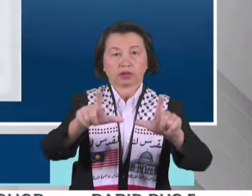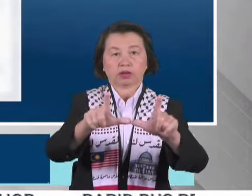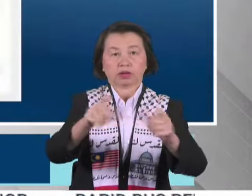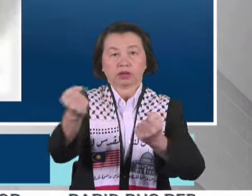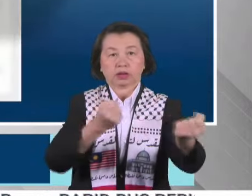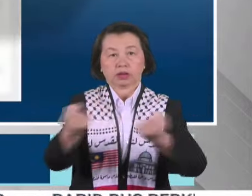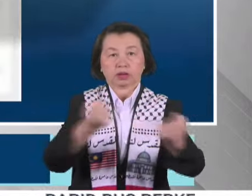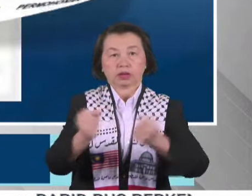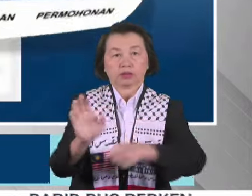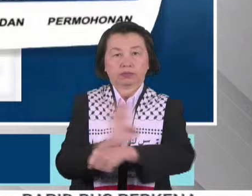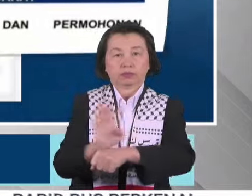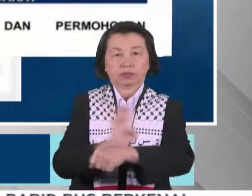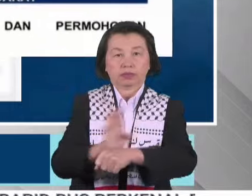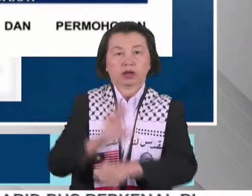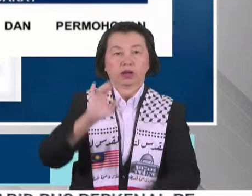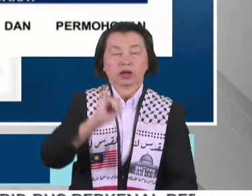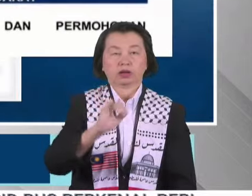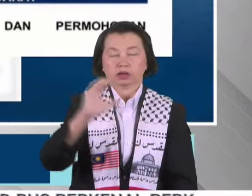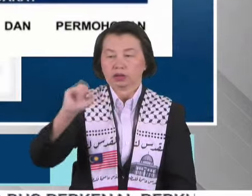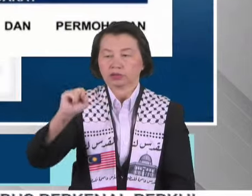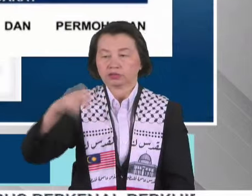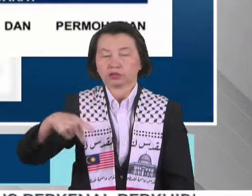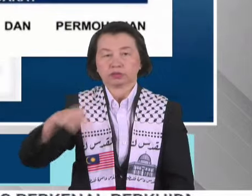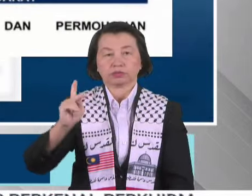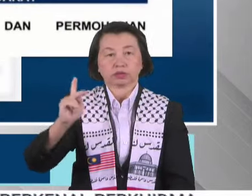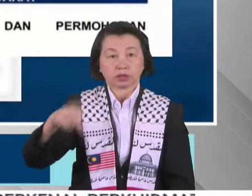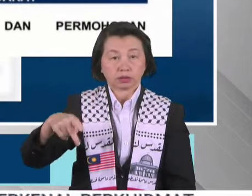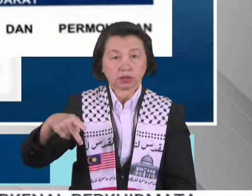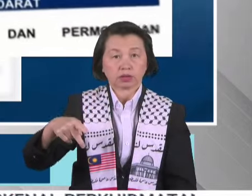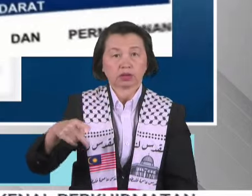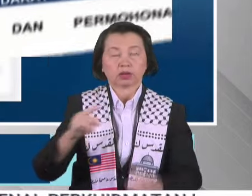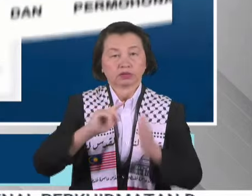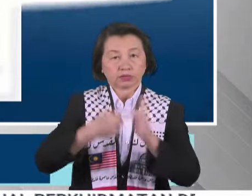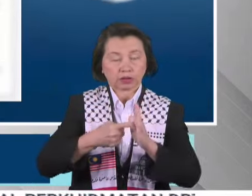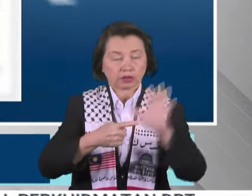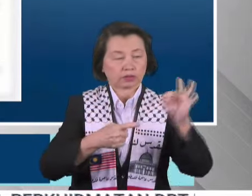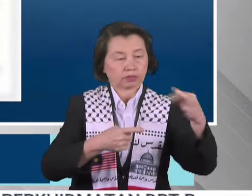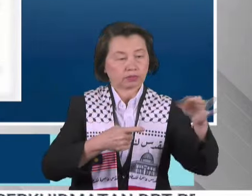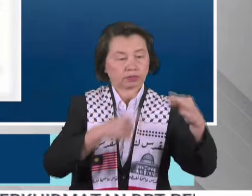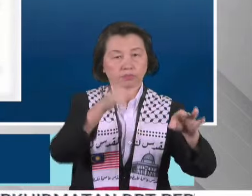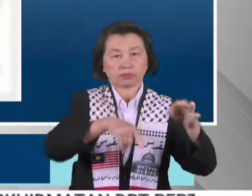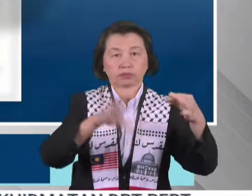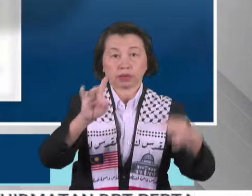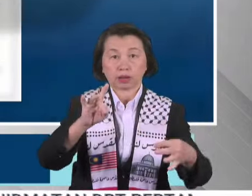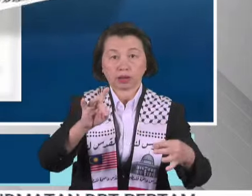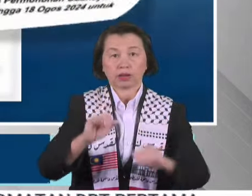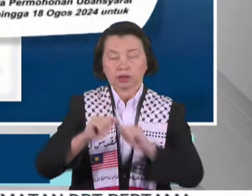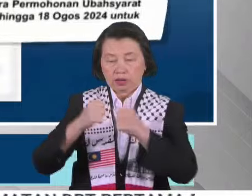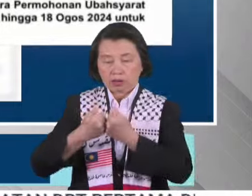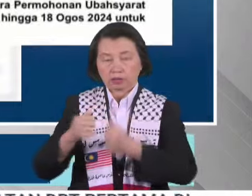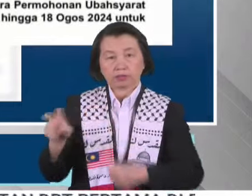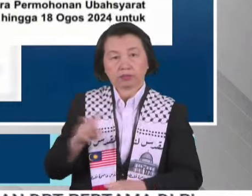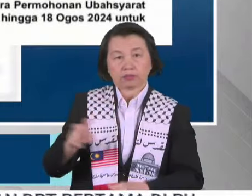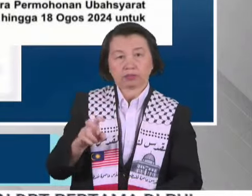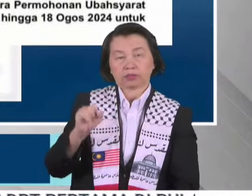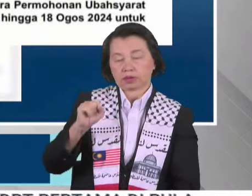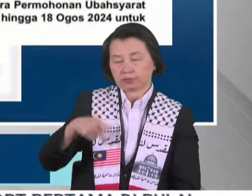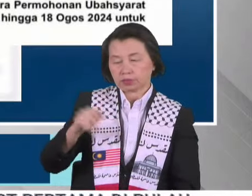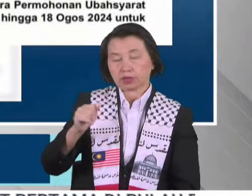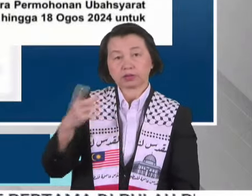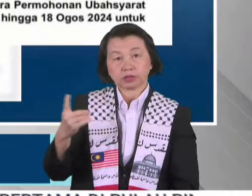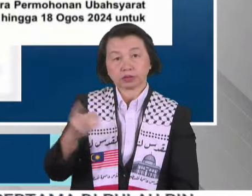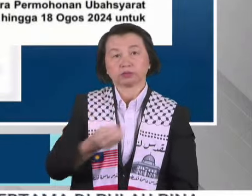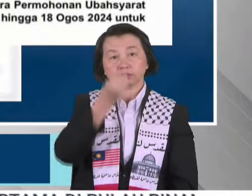pelisinan kenderaan peregangan ISPKP berkuat kuasa 19 Ogos. Agensi Pengangkutan Awam Darat